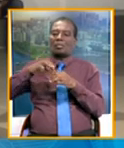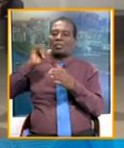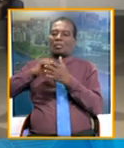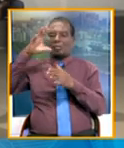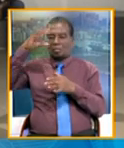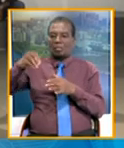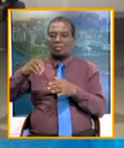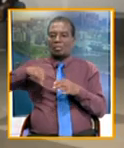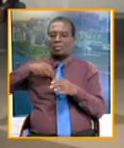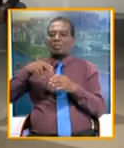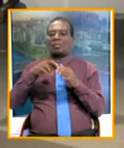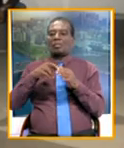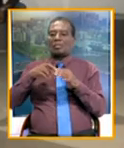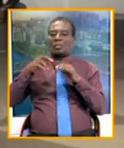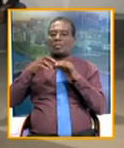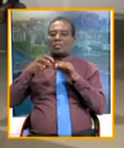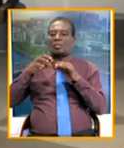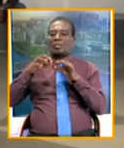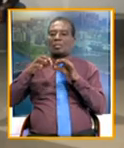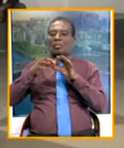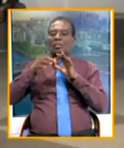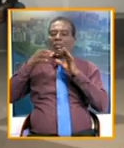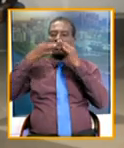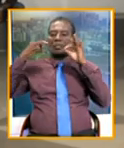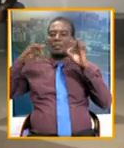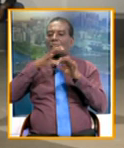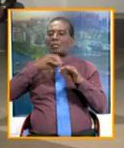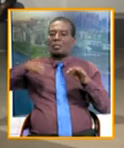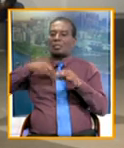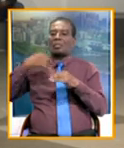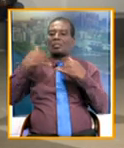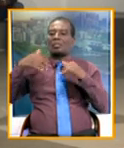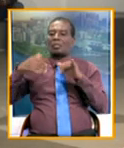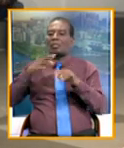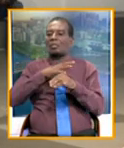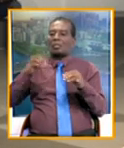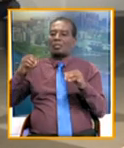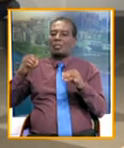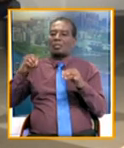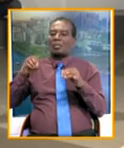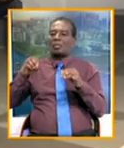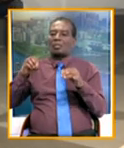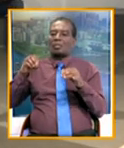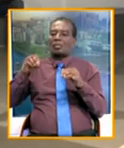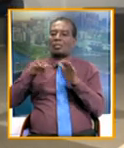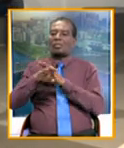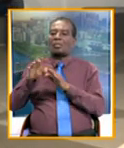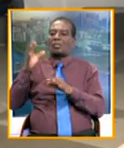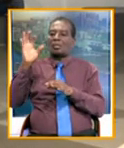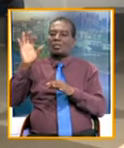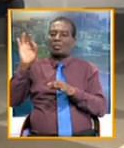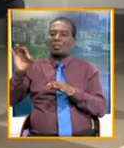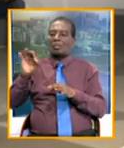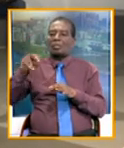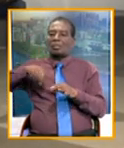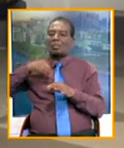du Faba, d'Amadou Ampateba, c'était à l'Institut français. Ensuite, nous avons joué Kaidara en danse contemporaine.